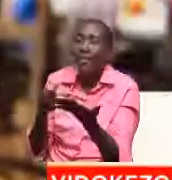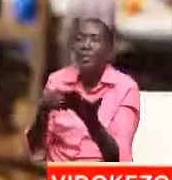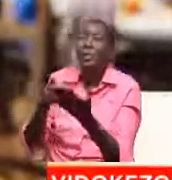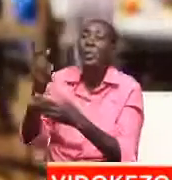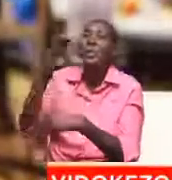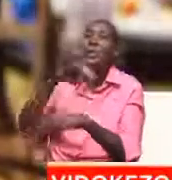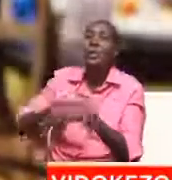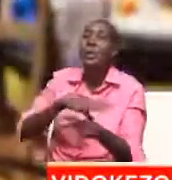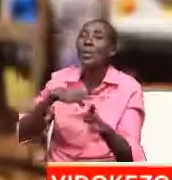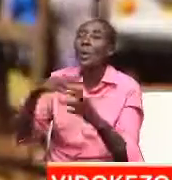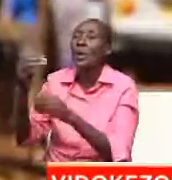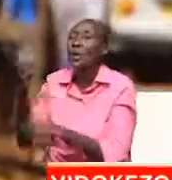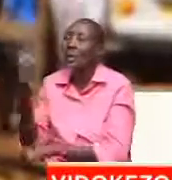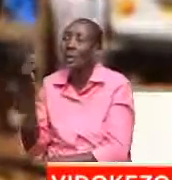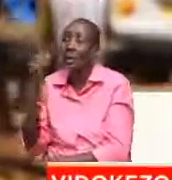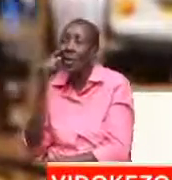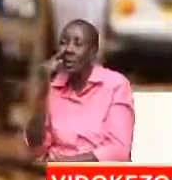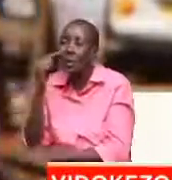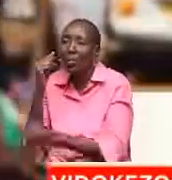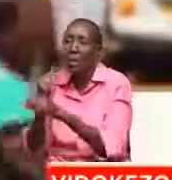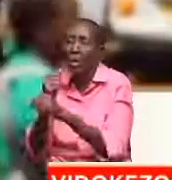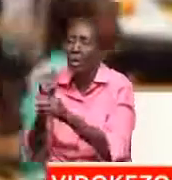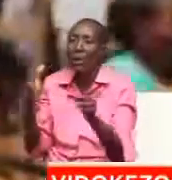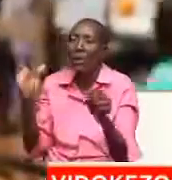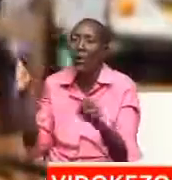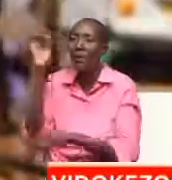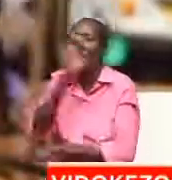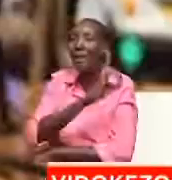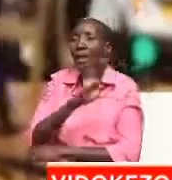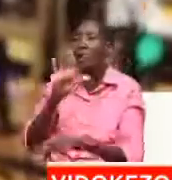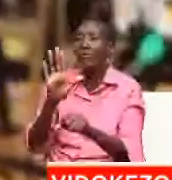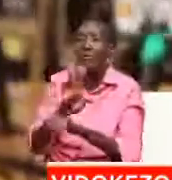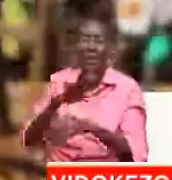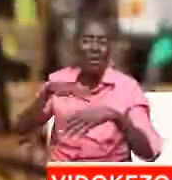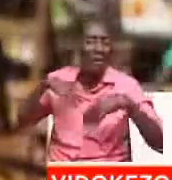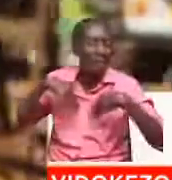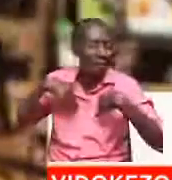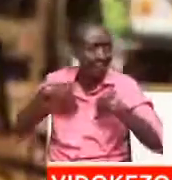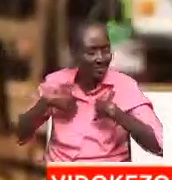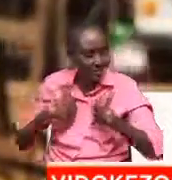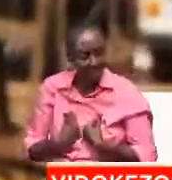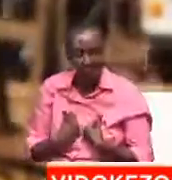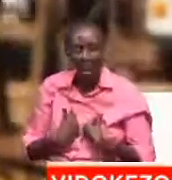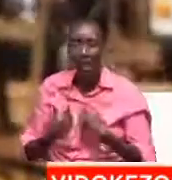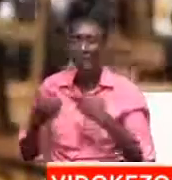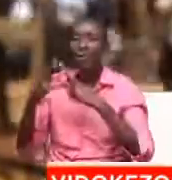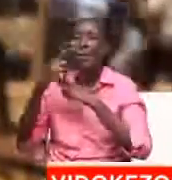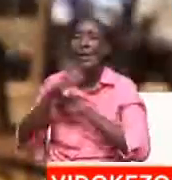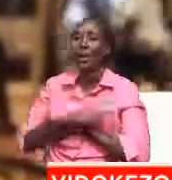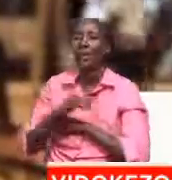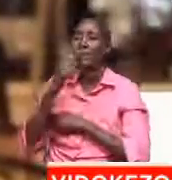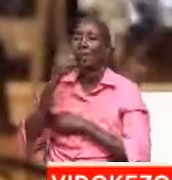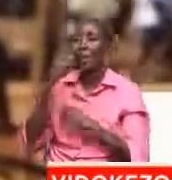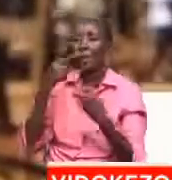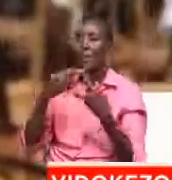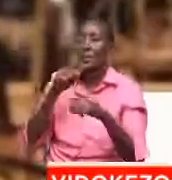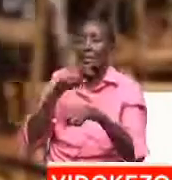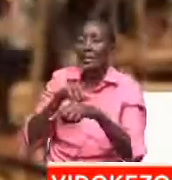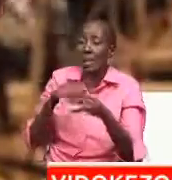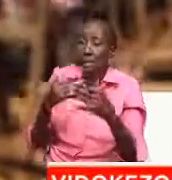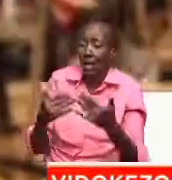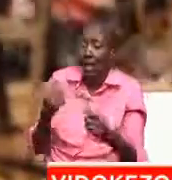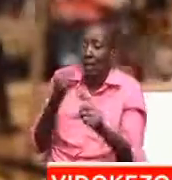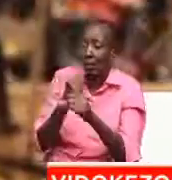nyumbani, na watakuwa wamefanya kazi siku nzima, wanaenda wakiwa wamechoka, wanaenda wanatulia nyumbani. Lakini sasa vile hakuna